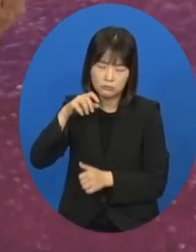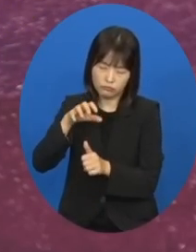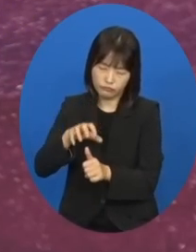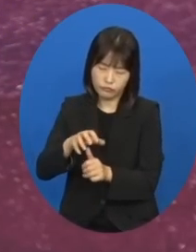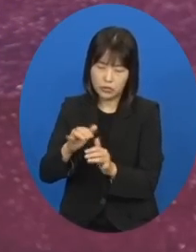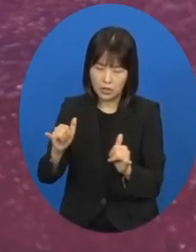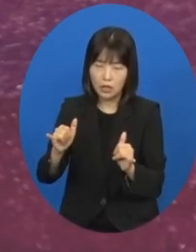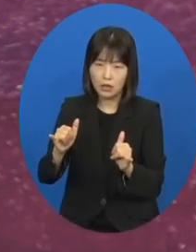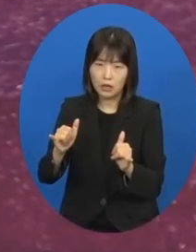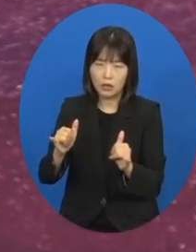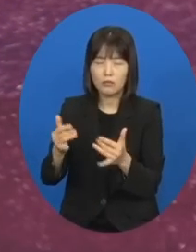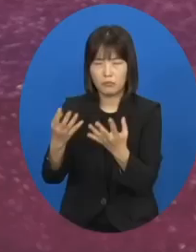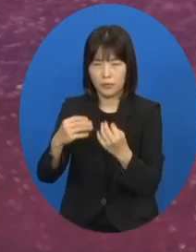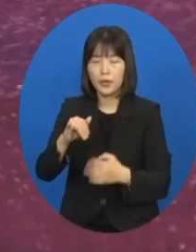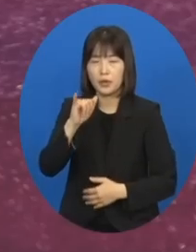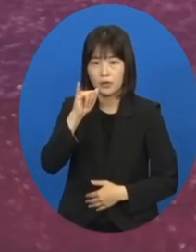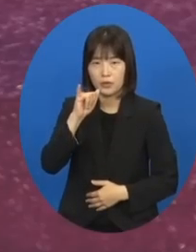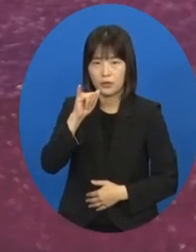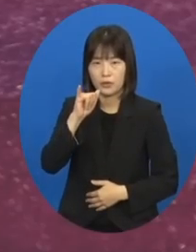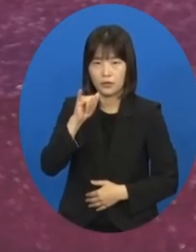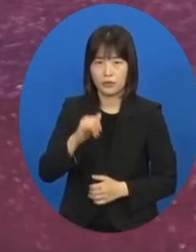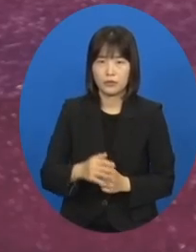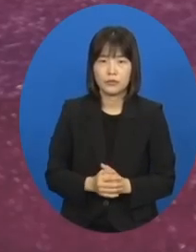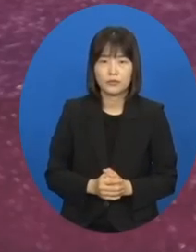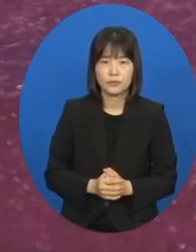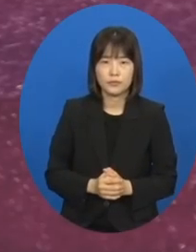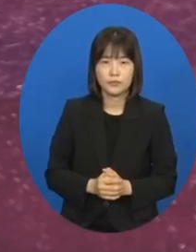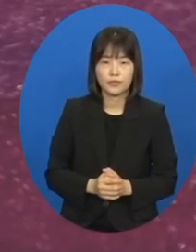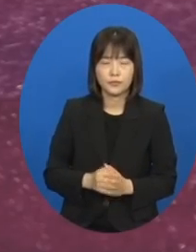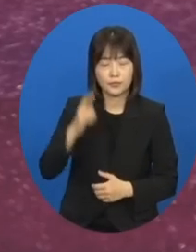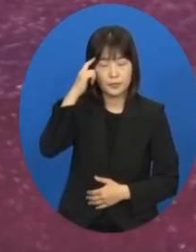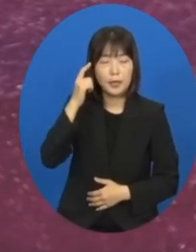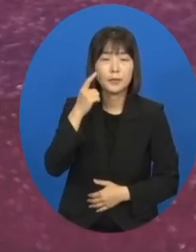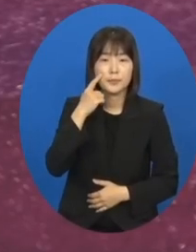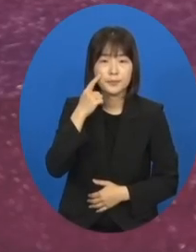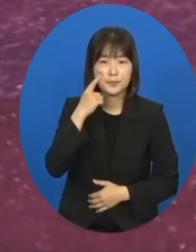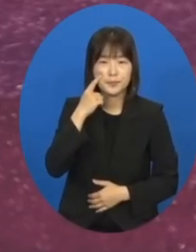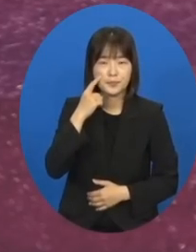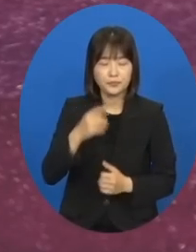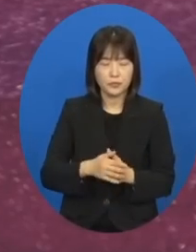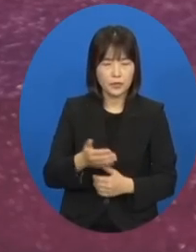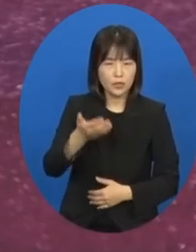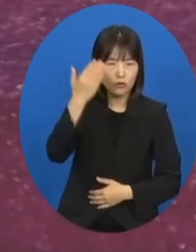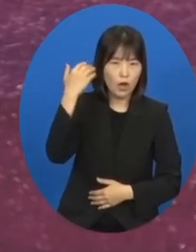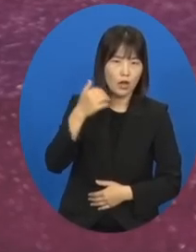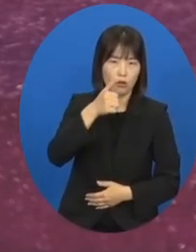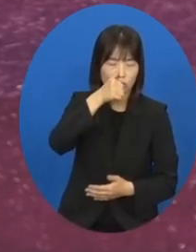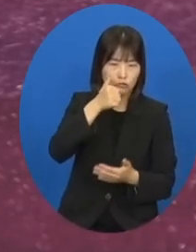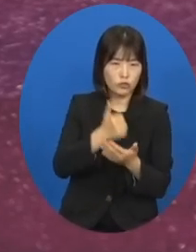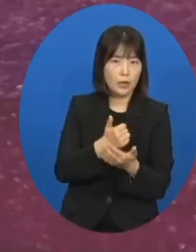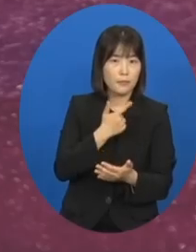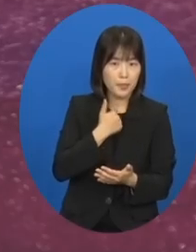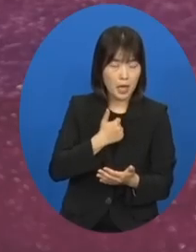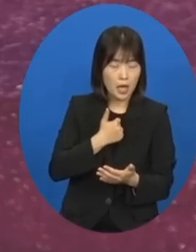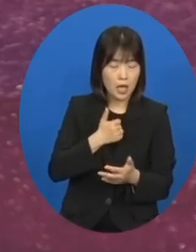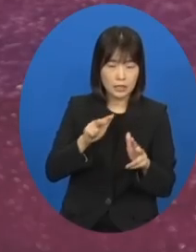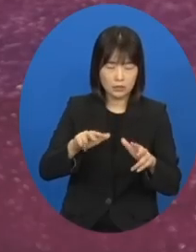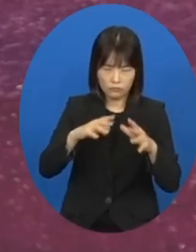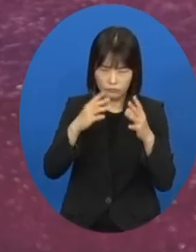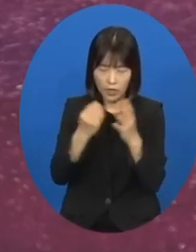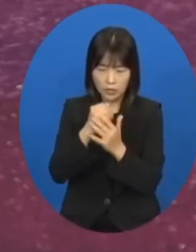생각보다 굉장히 많다는 것 아십니까 여러분 생각해 보세요 여러분의 과거에 좋았던 죄의 대죄로는 완전히 자유로우십니까